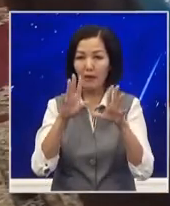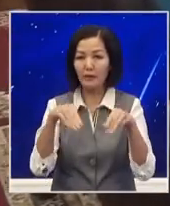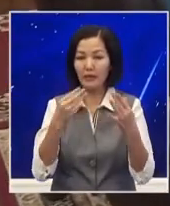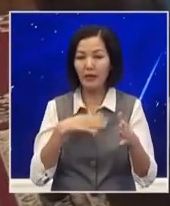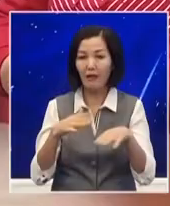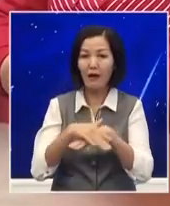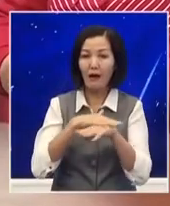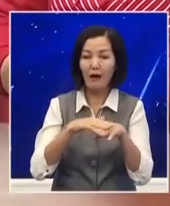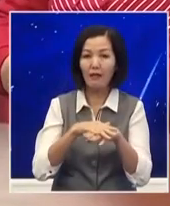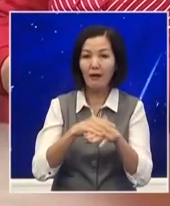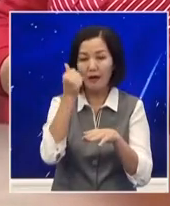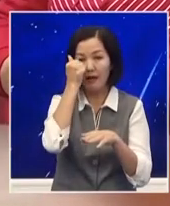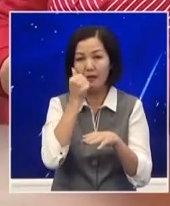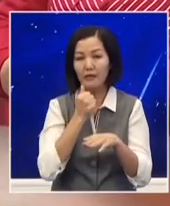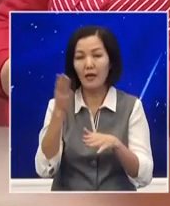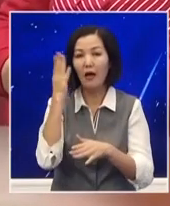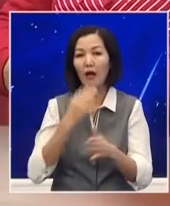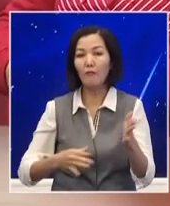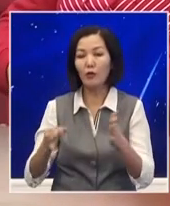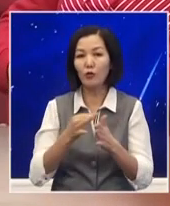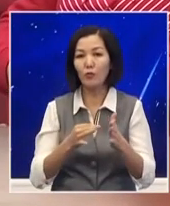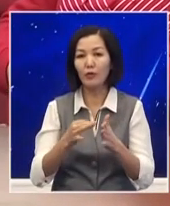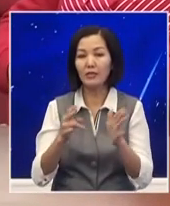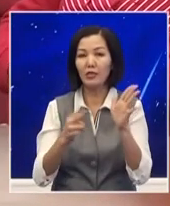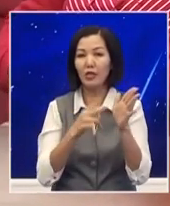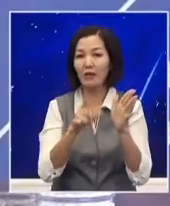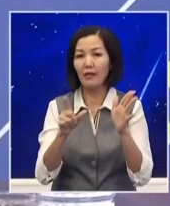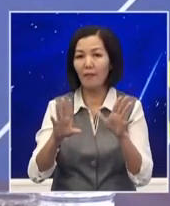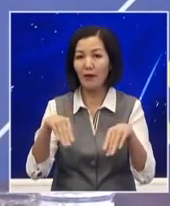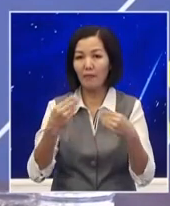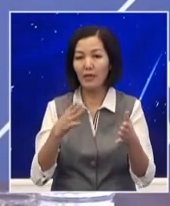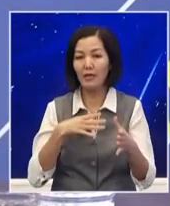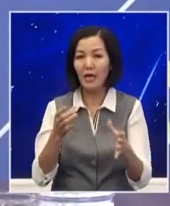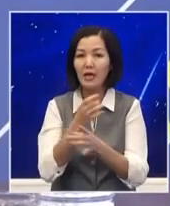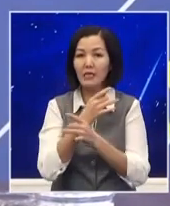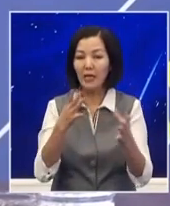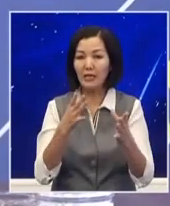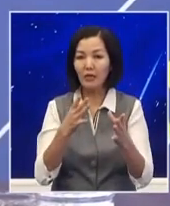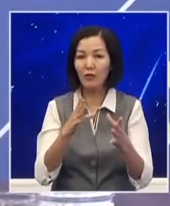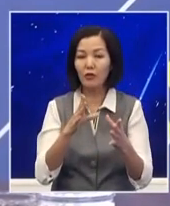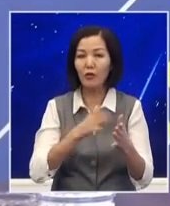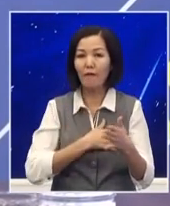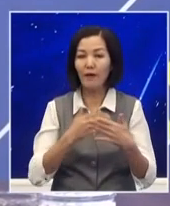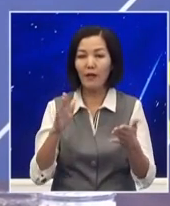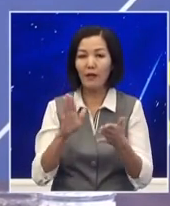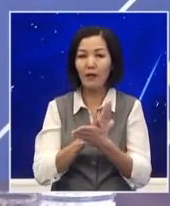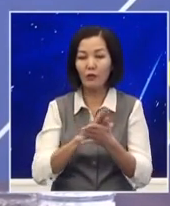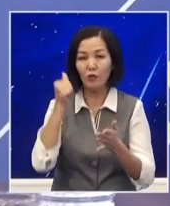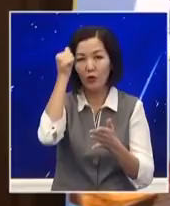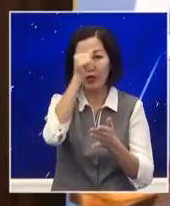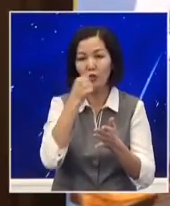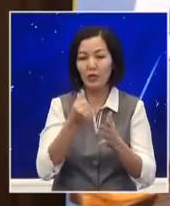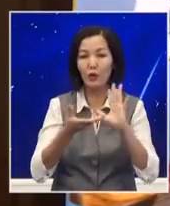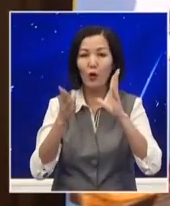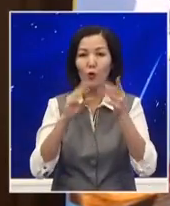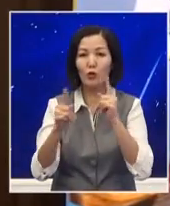Халық алғысы ордені Алматы облысындағы 7 еріктіге бұйырды. Ал бүгін салтанатты түрде волонтерлар жылының қорытынды жиынында